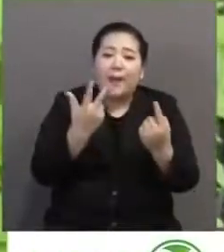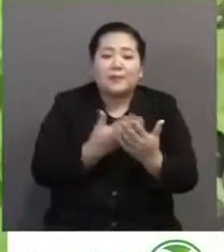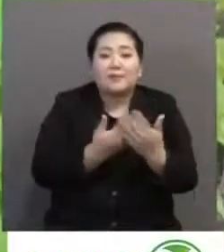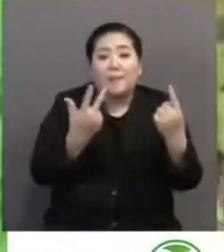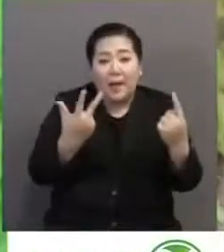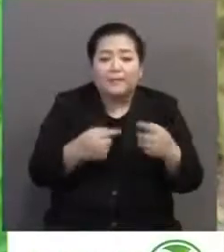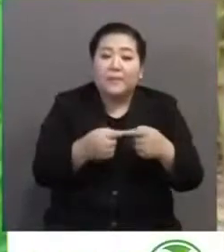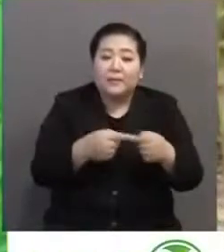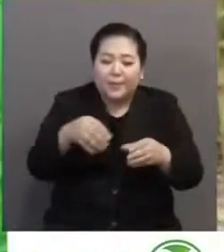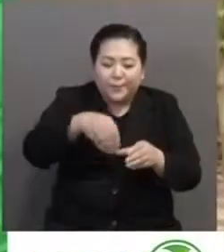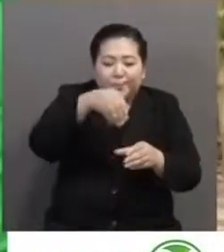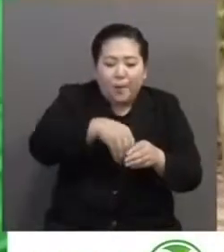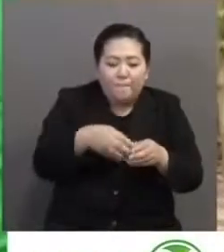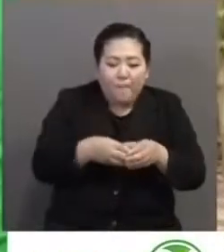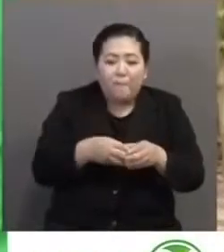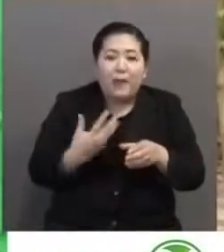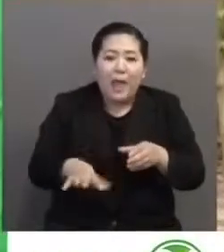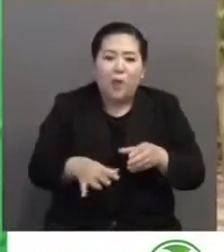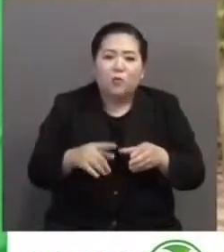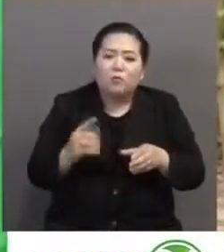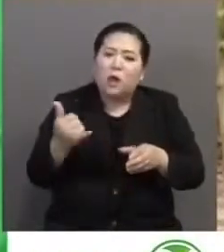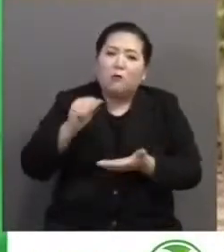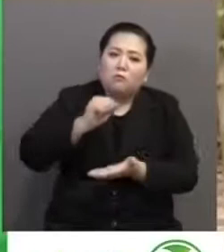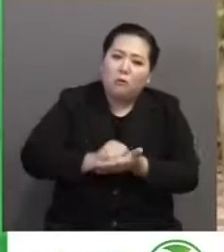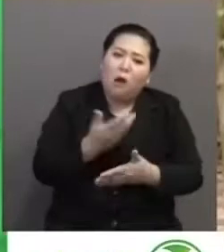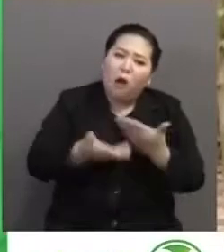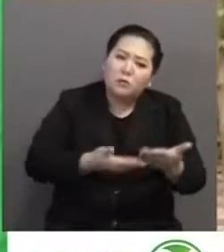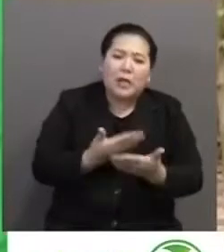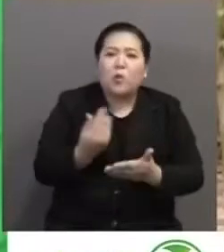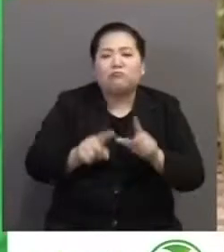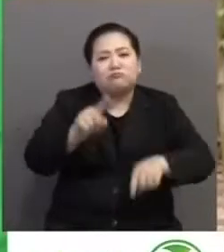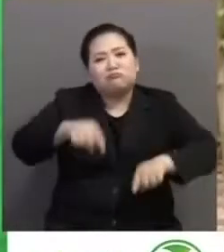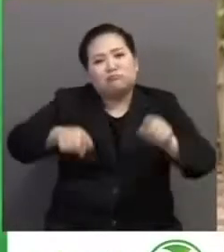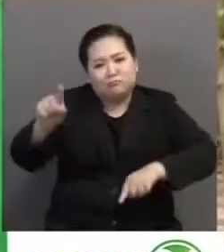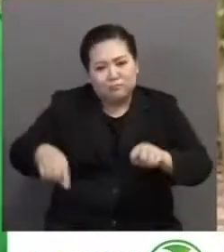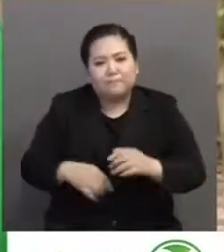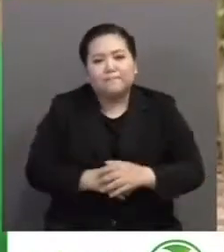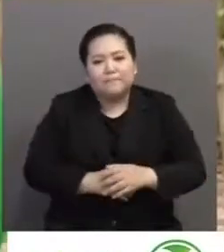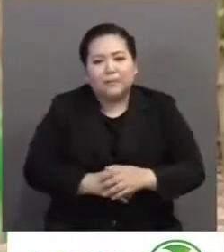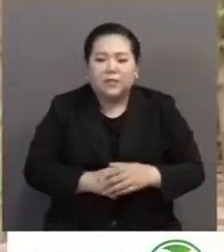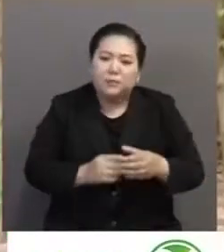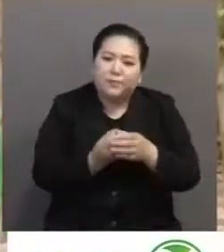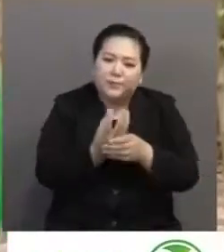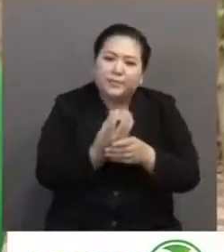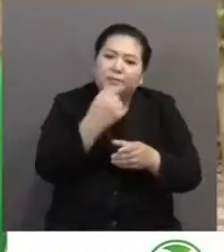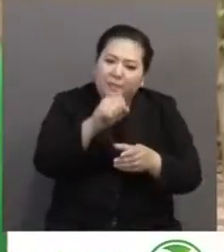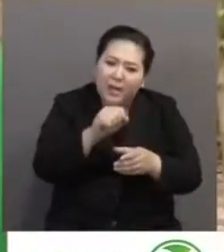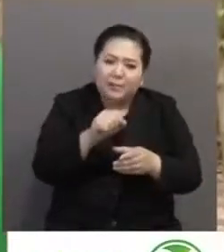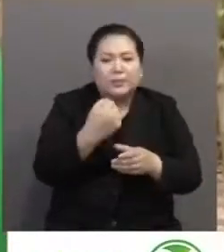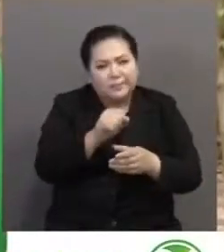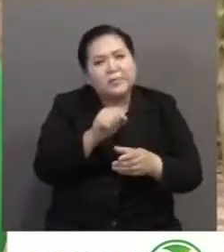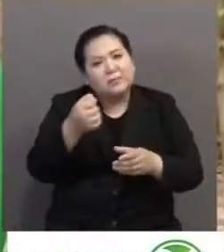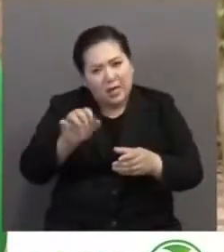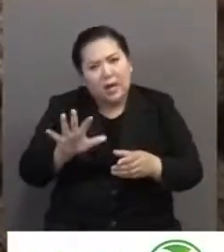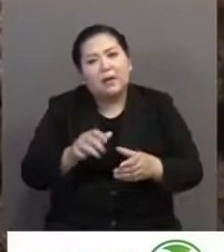ก็ขึ้นอยู่กับแต่ละคนที่เขาจะขาย เฉลี่ยประมาณเท่าไหร่ อยู่มา10บาท10ถึง15บา